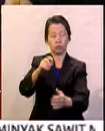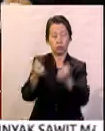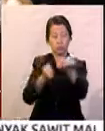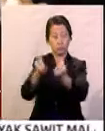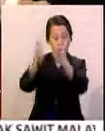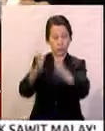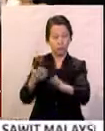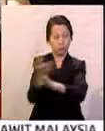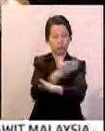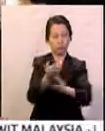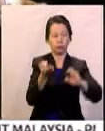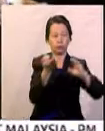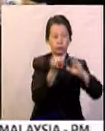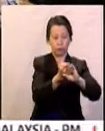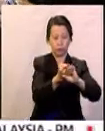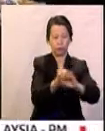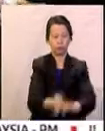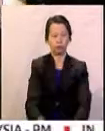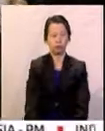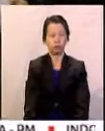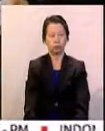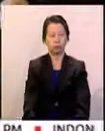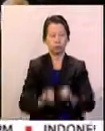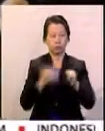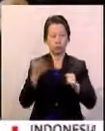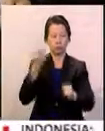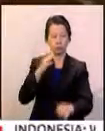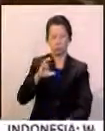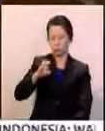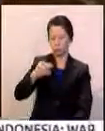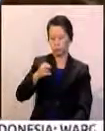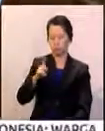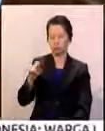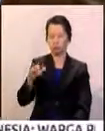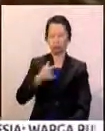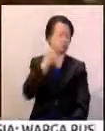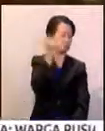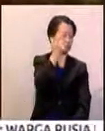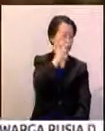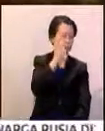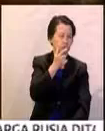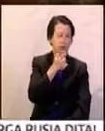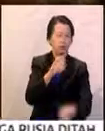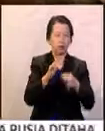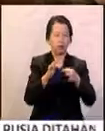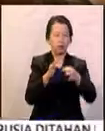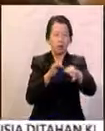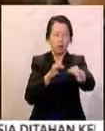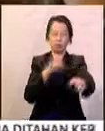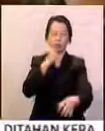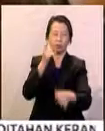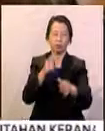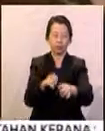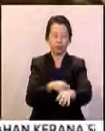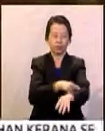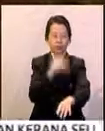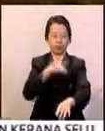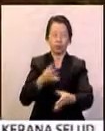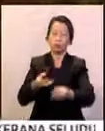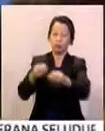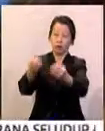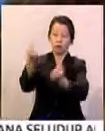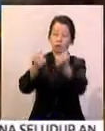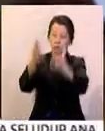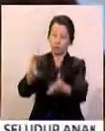sebelum ia difailkan. Jumaat lalu, Cik Ta dikatakan tidak mahu lagi memanjangkan isu tersebut dan memberi peluang untuk Ridwan